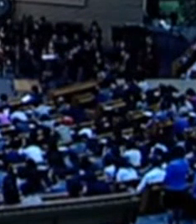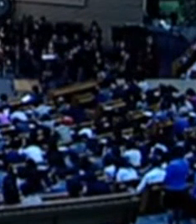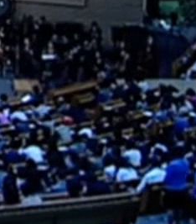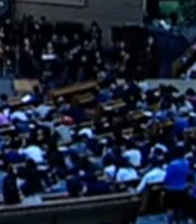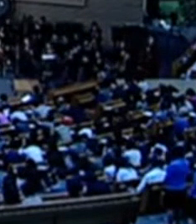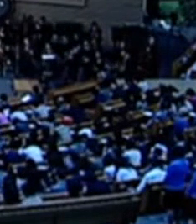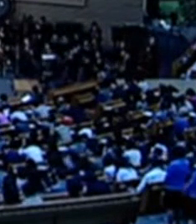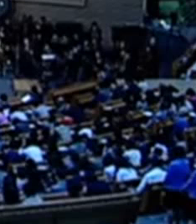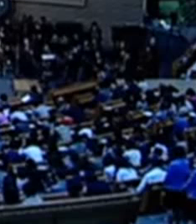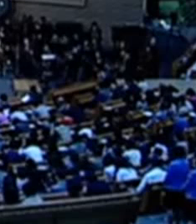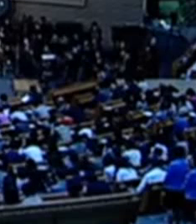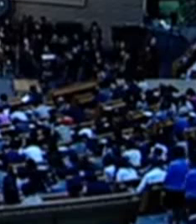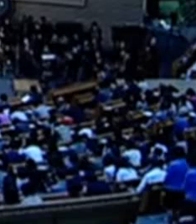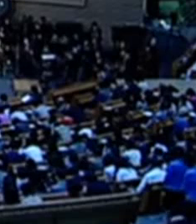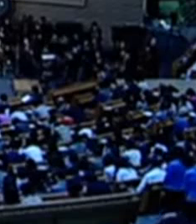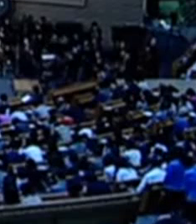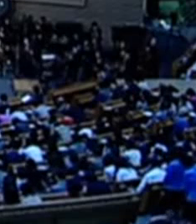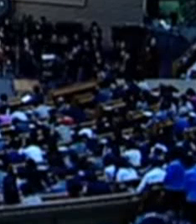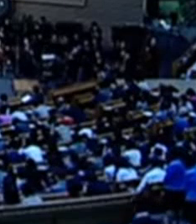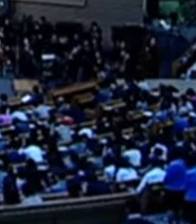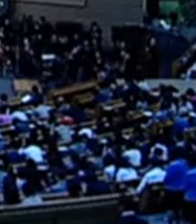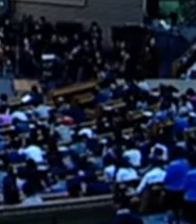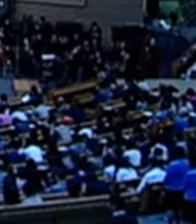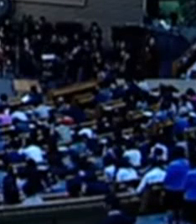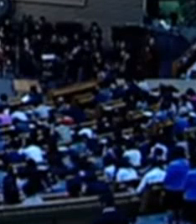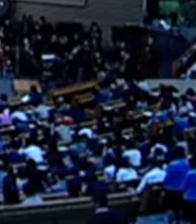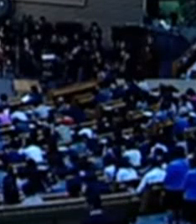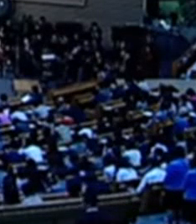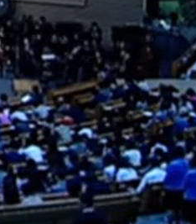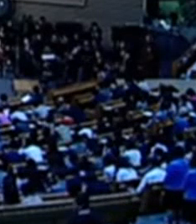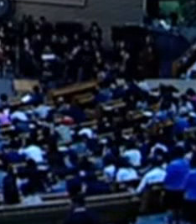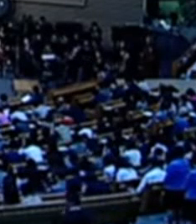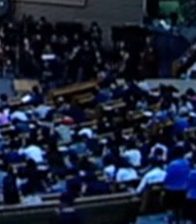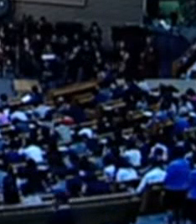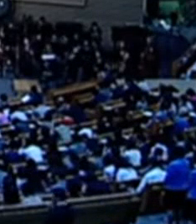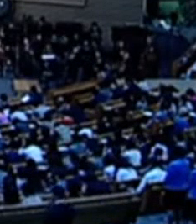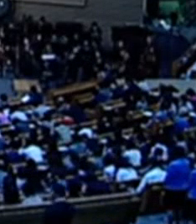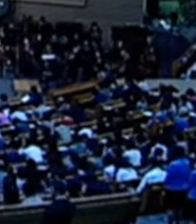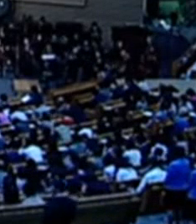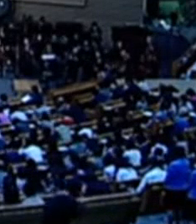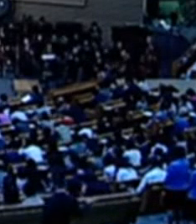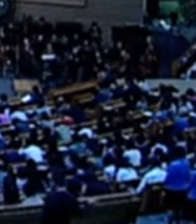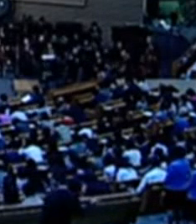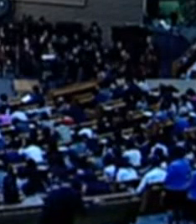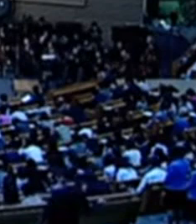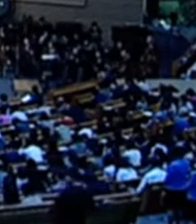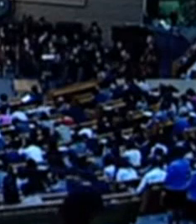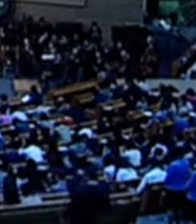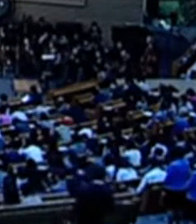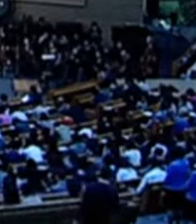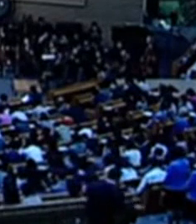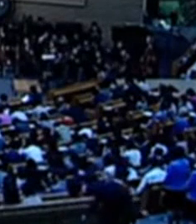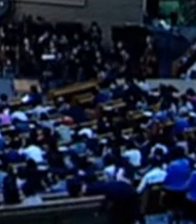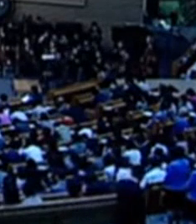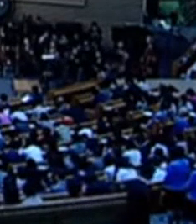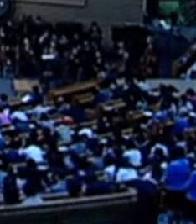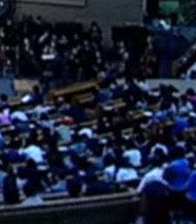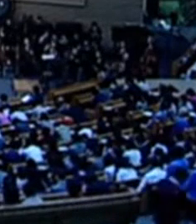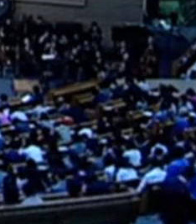주시기를 원합니다. 하나님의 크시고 놀라우신 은혜를, 하나님, 하나님의 놀라운 하나님의 역사를